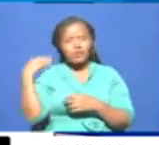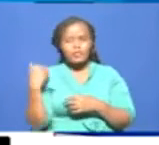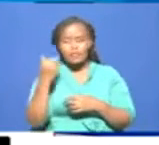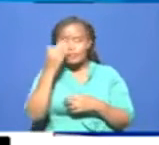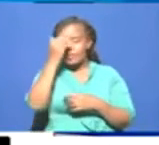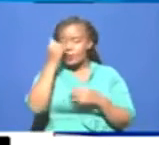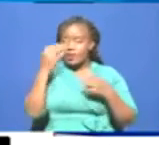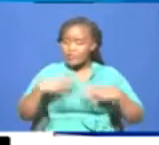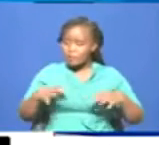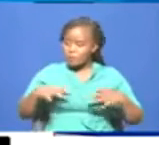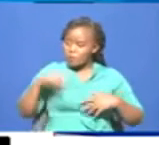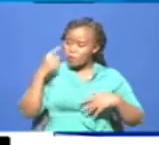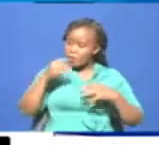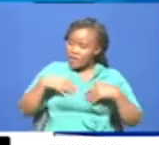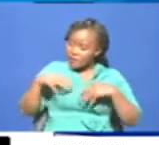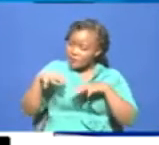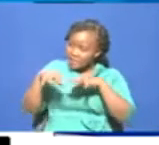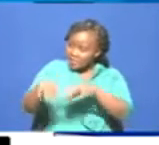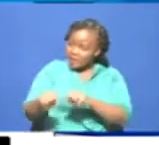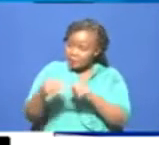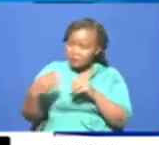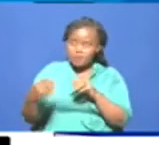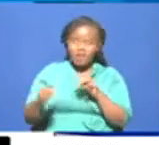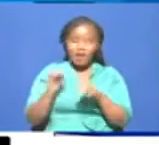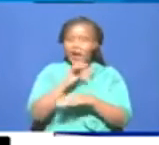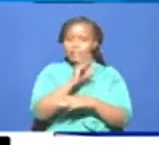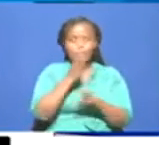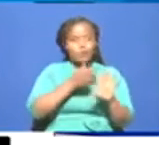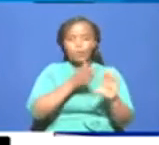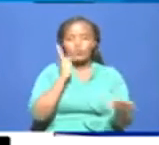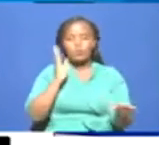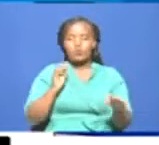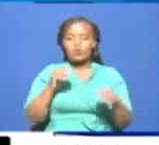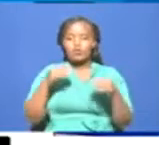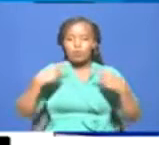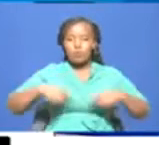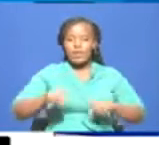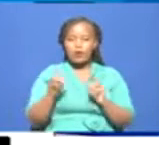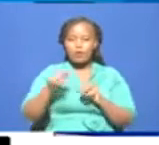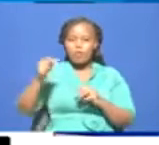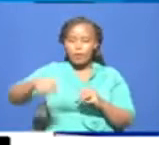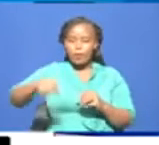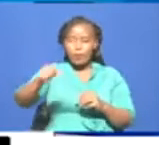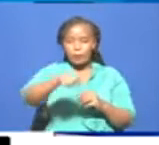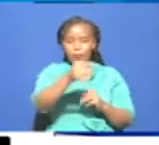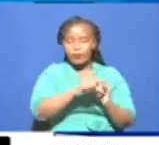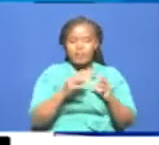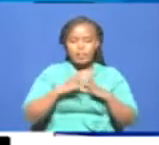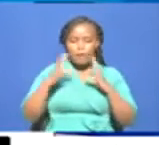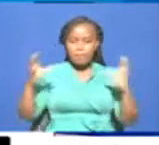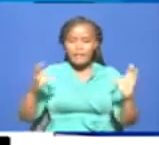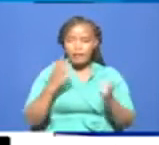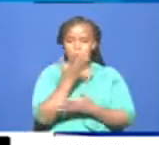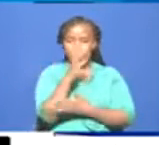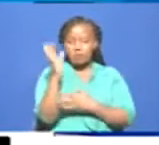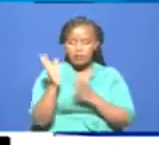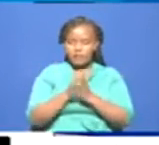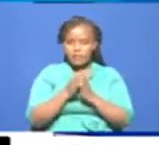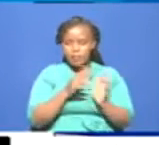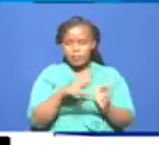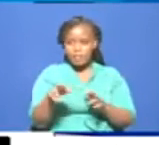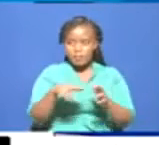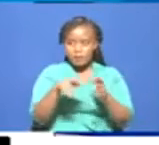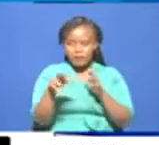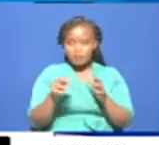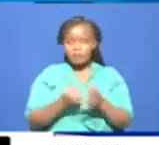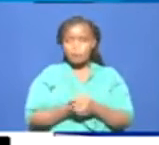sehemu ya msitu huo kutimuliwa ili kutoa nafasi kwa upanzi wa miche katika chanzo hicho kikubwa cha mito. Kaunti ya